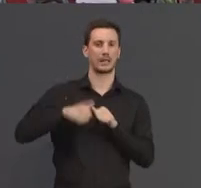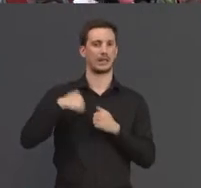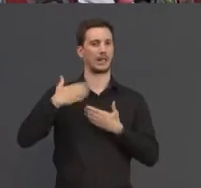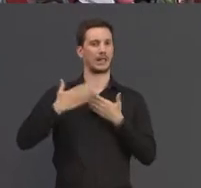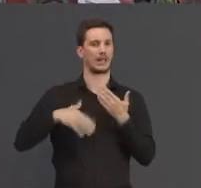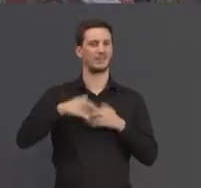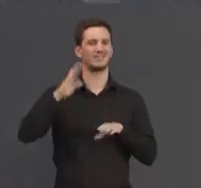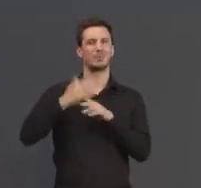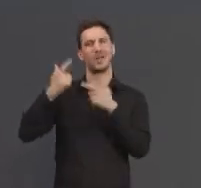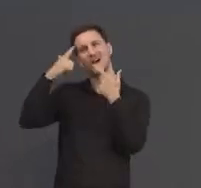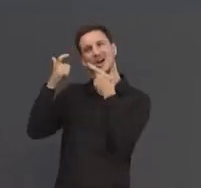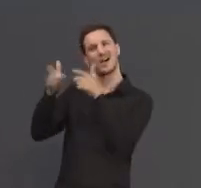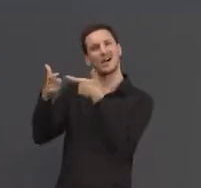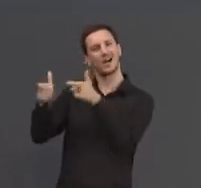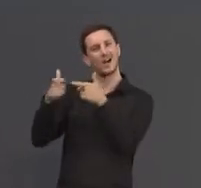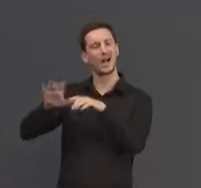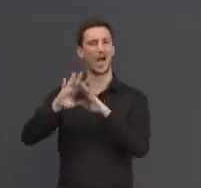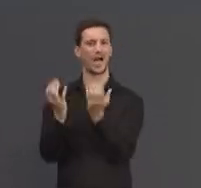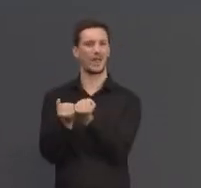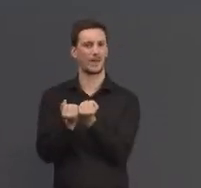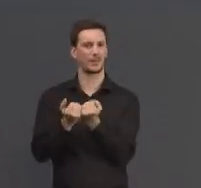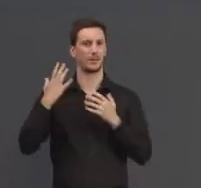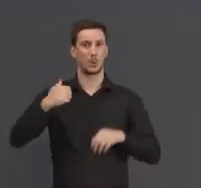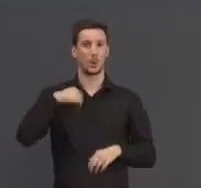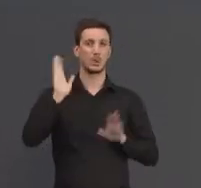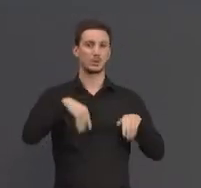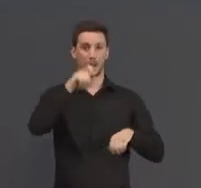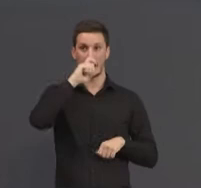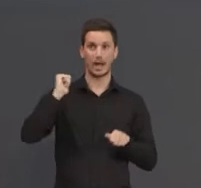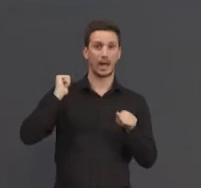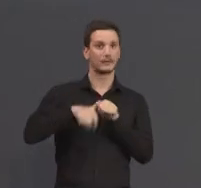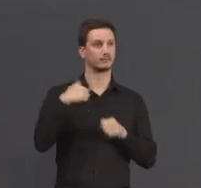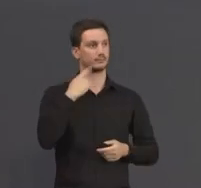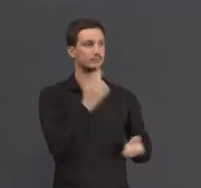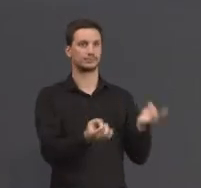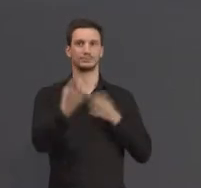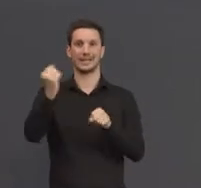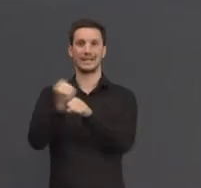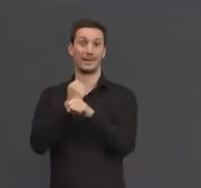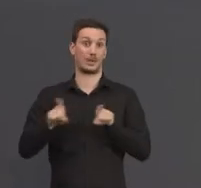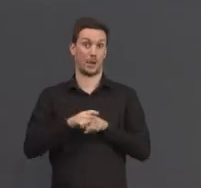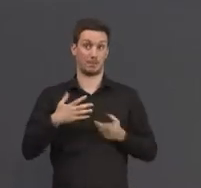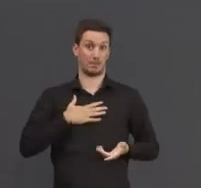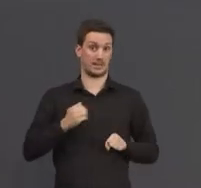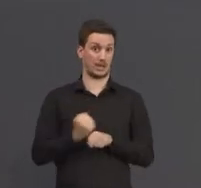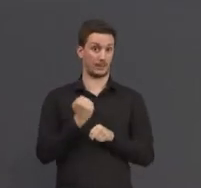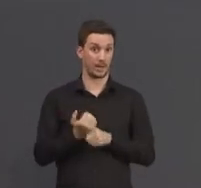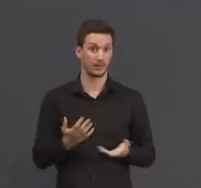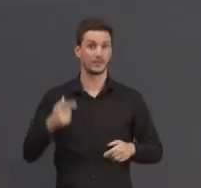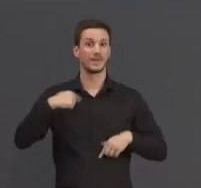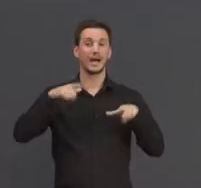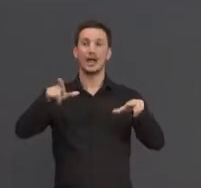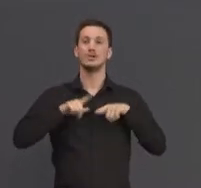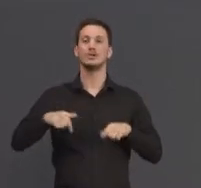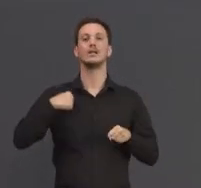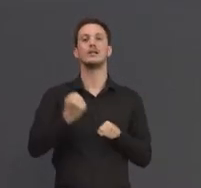cercles estrictament acadèmics i només en els últims anys han aparegut feines com la meva. Jo em vaig graduar en traducció